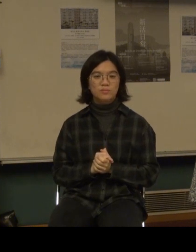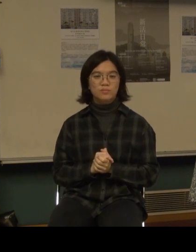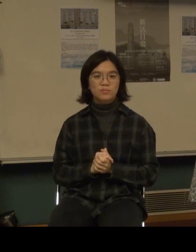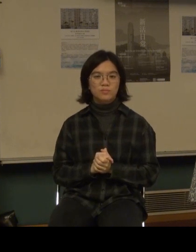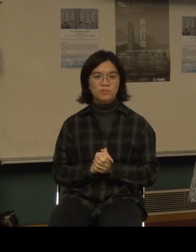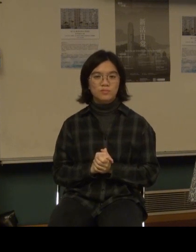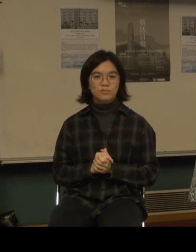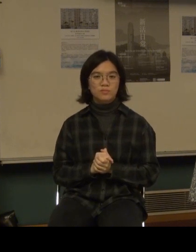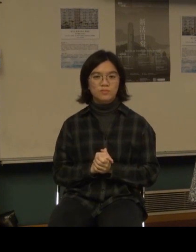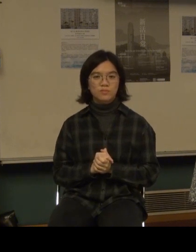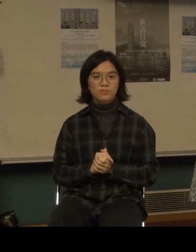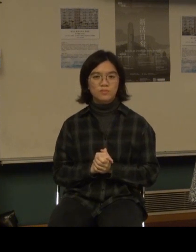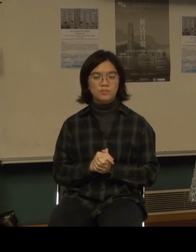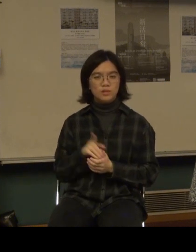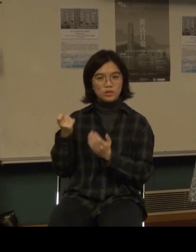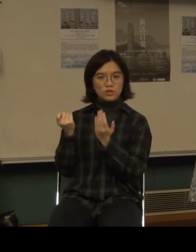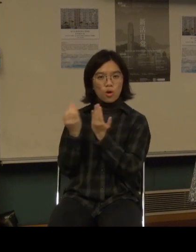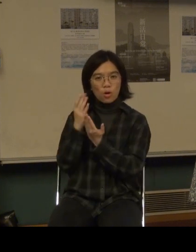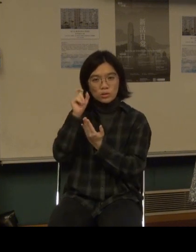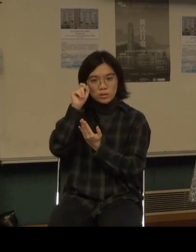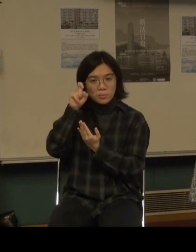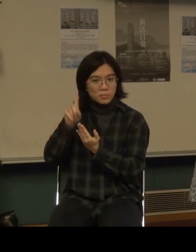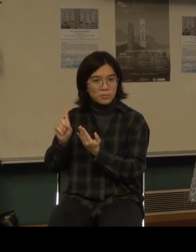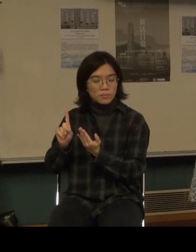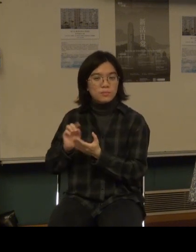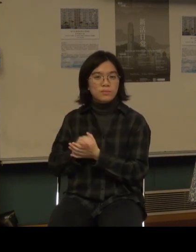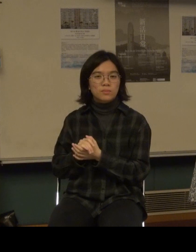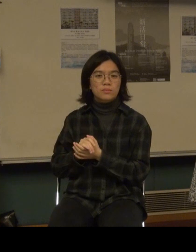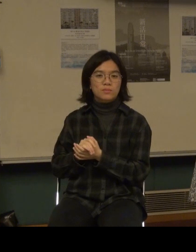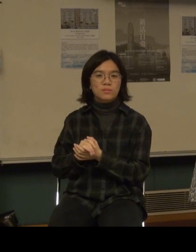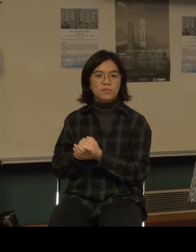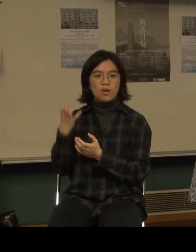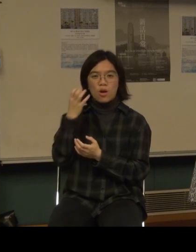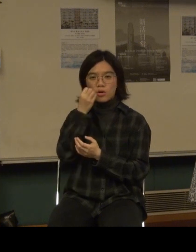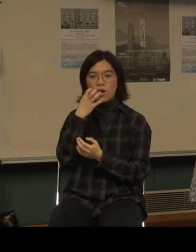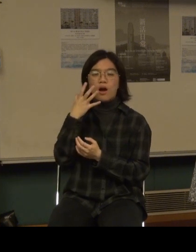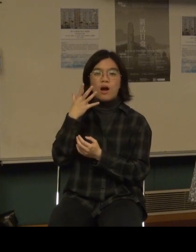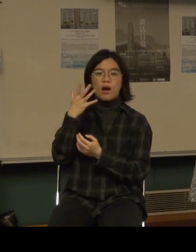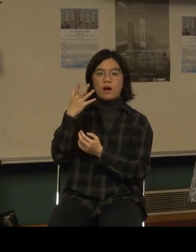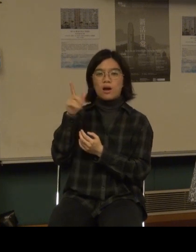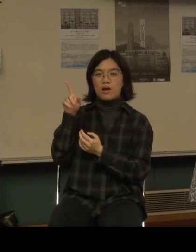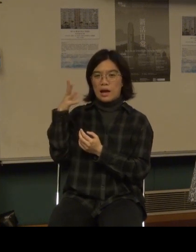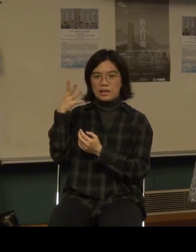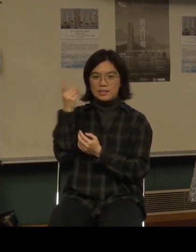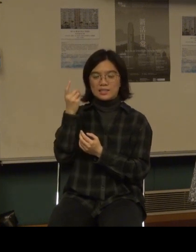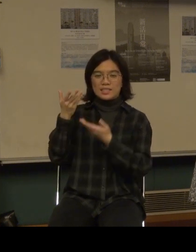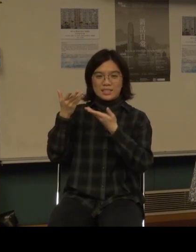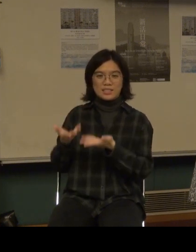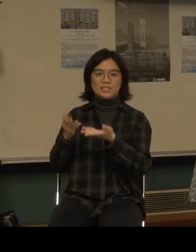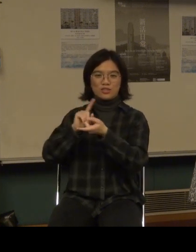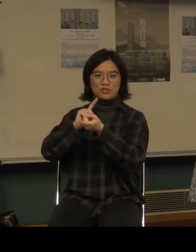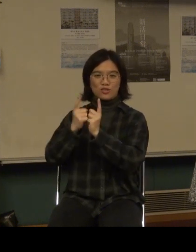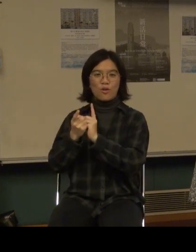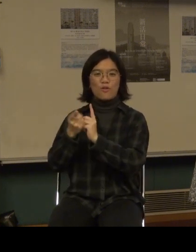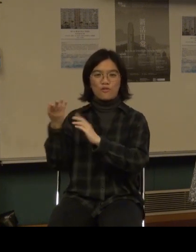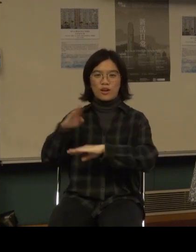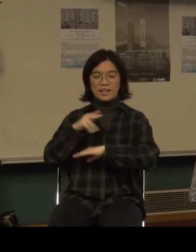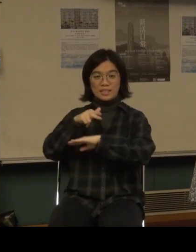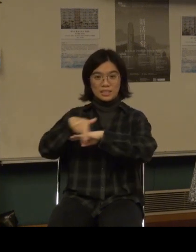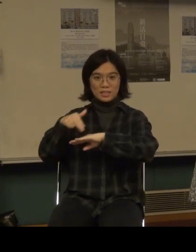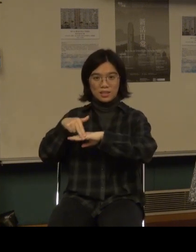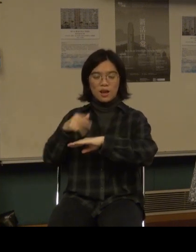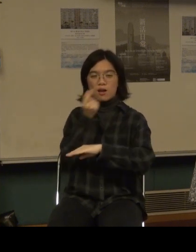咧全港第一個咧用現代風格設計嘅大廈咧，係得到法定古蹟嘅一個地